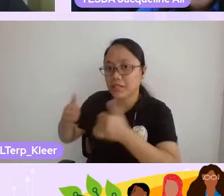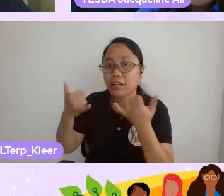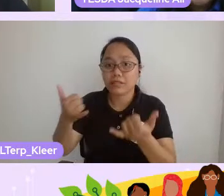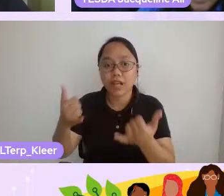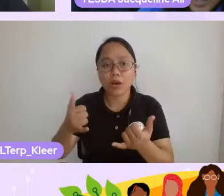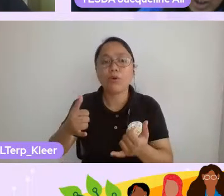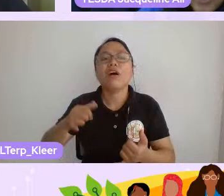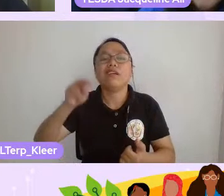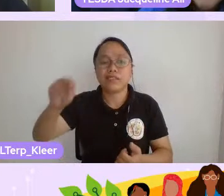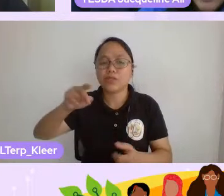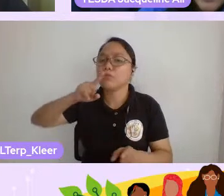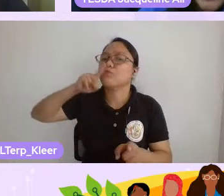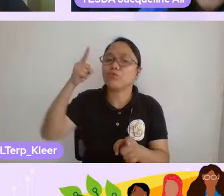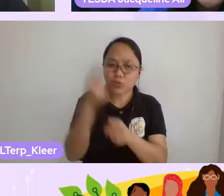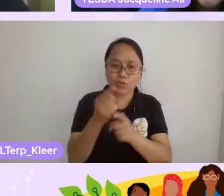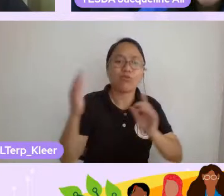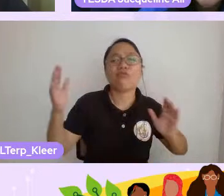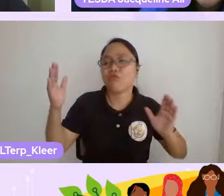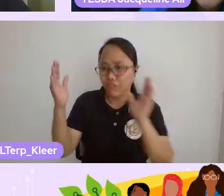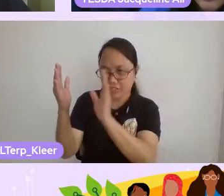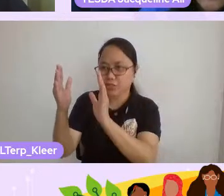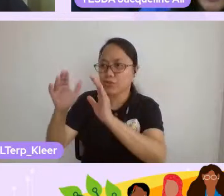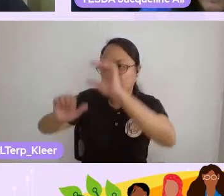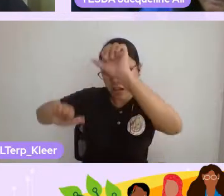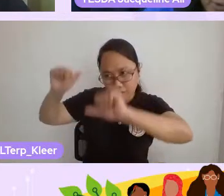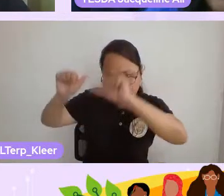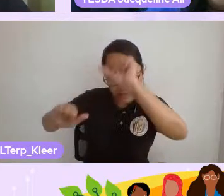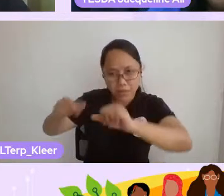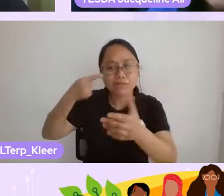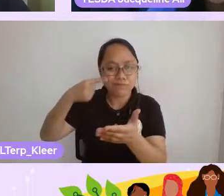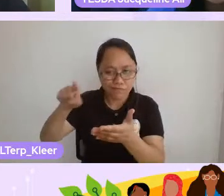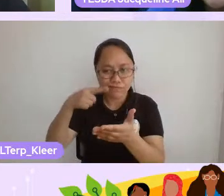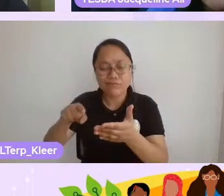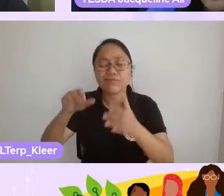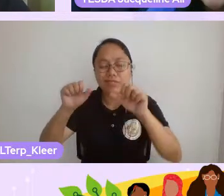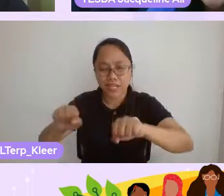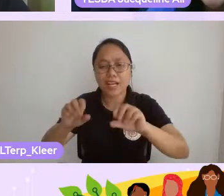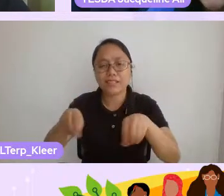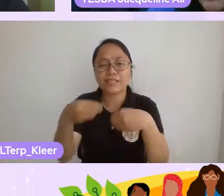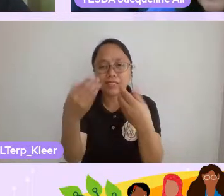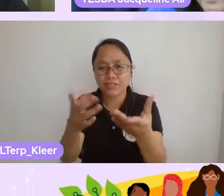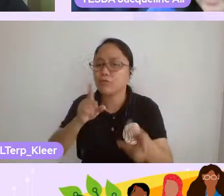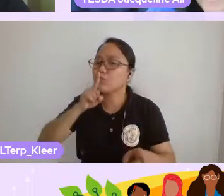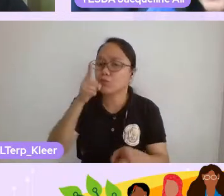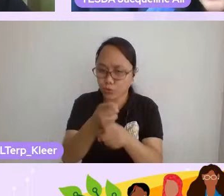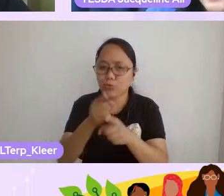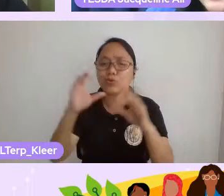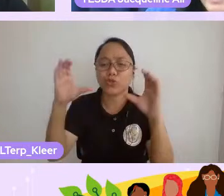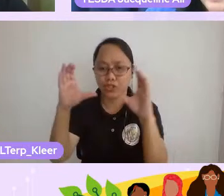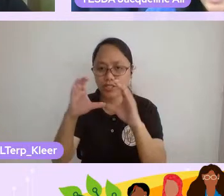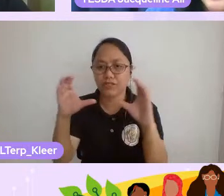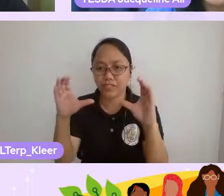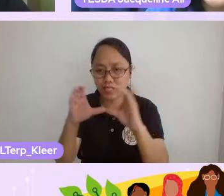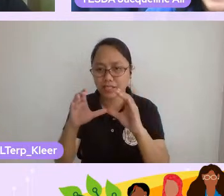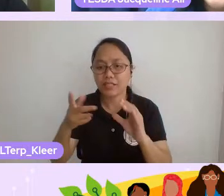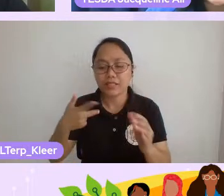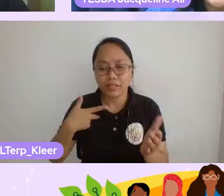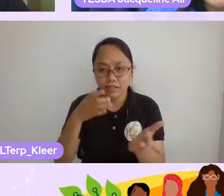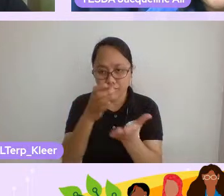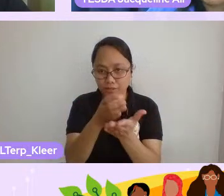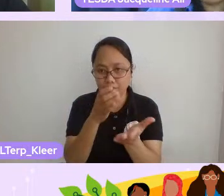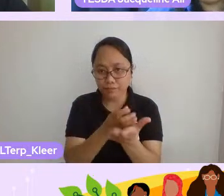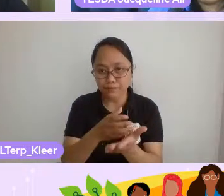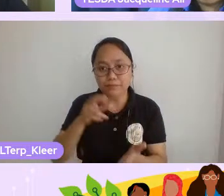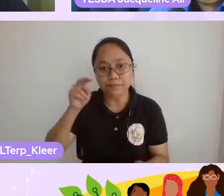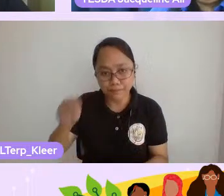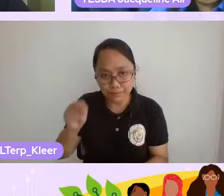po tayo magkakaroon ng national certificate po para sa mga courses na kinuha po natin na may NC